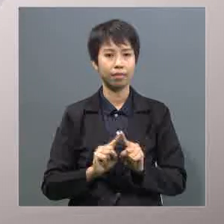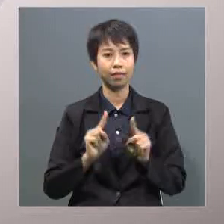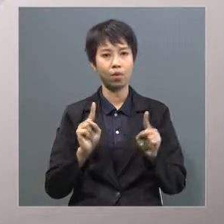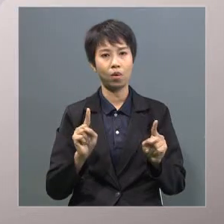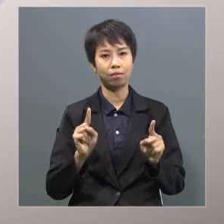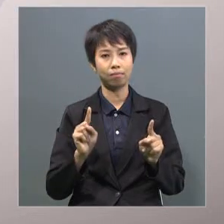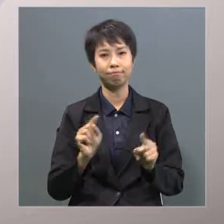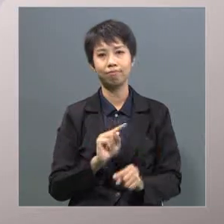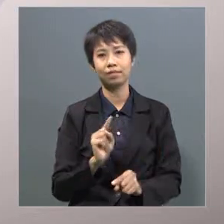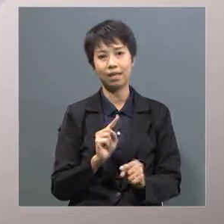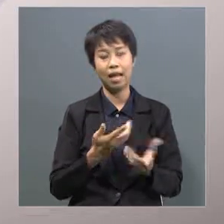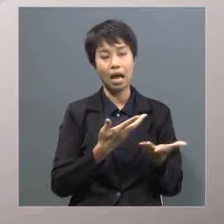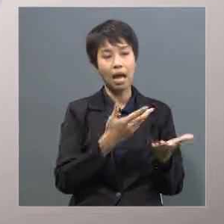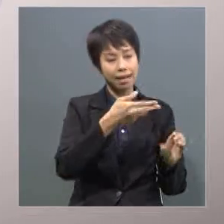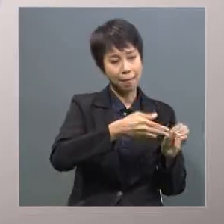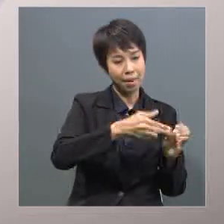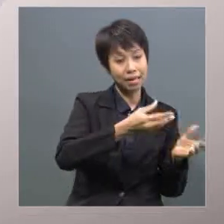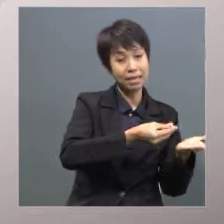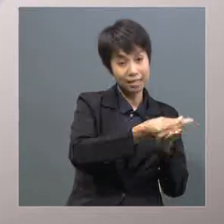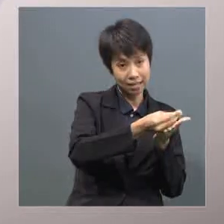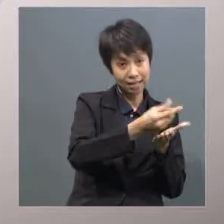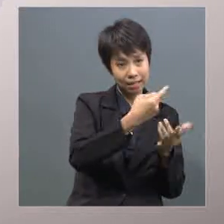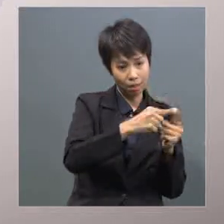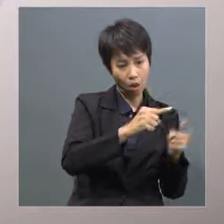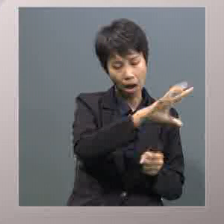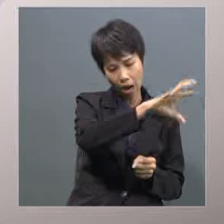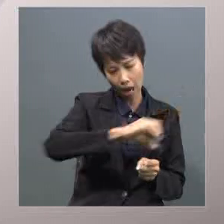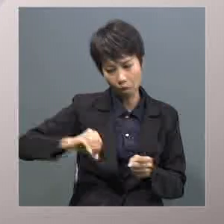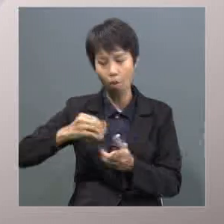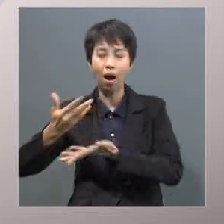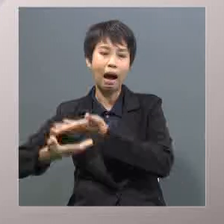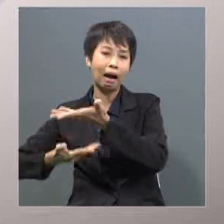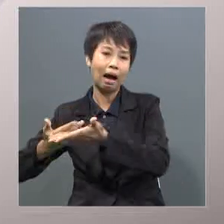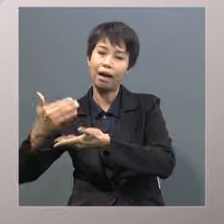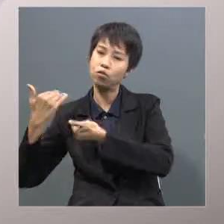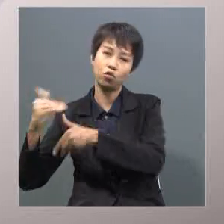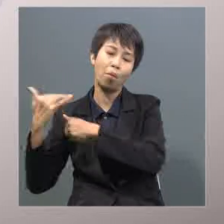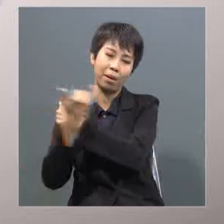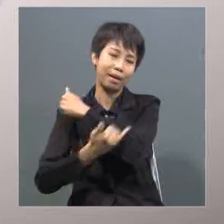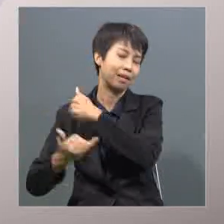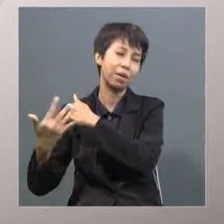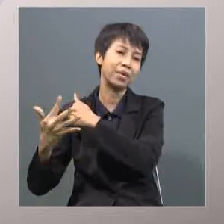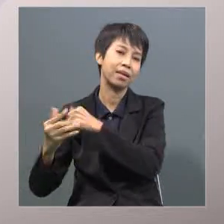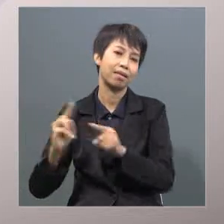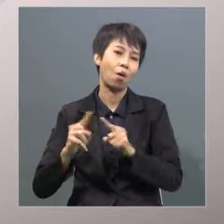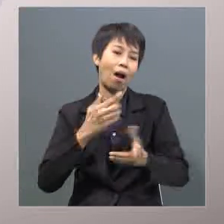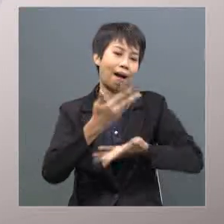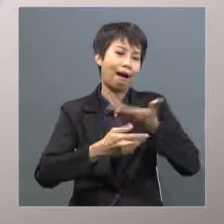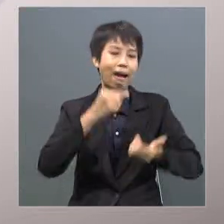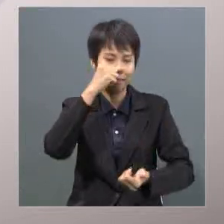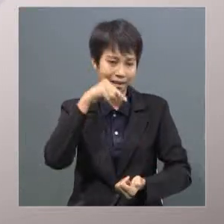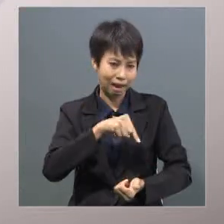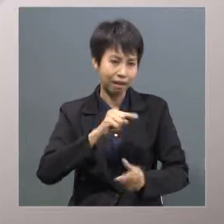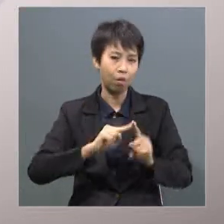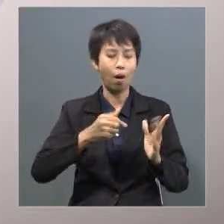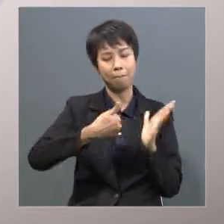ไม่มีการส่งออกจริงๆนะคะโดยจะนำน้ำมันเนี่ยกลับมาจำหน่ายหรือว่าขายในประเทศบ้านเรานั่นเองแต่ไม่ได้เสียภาษีไงนะ